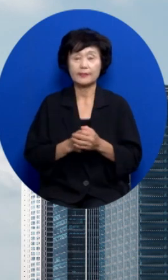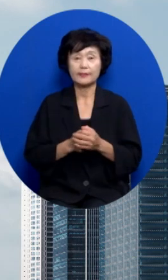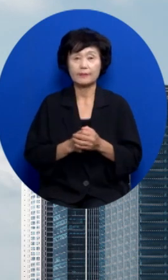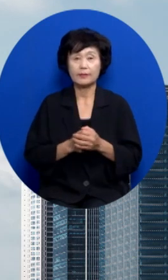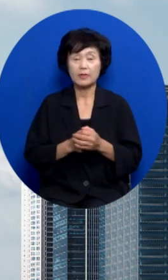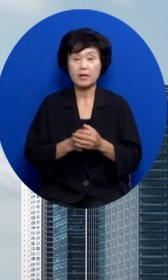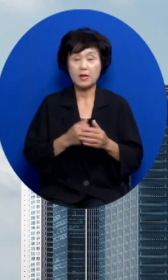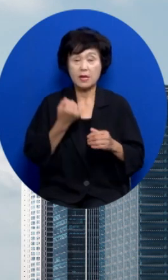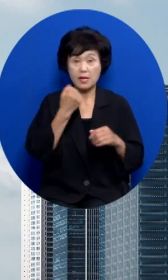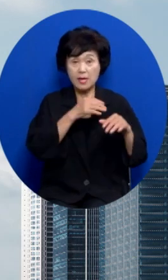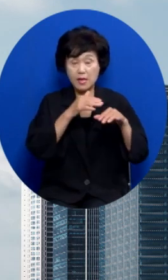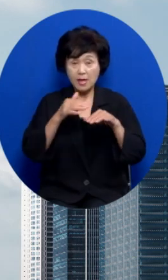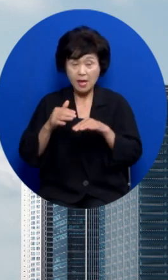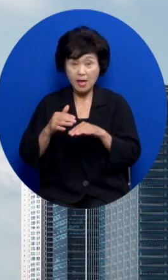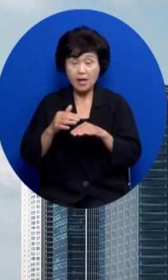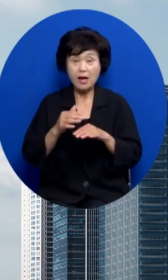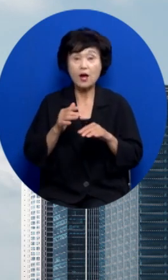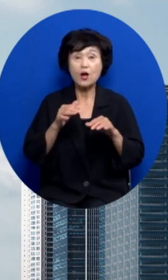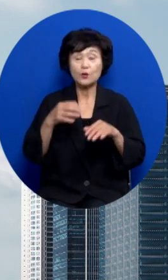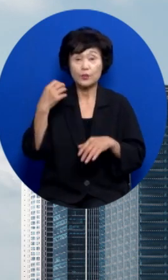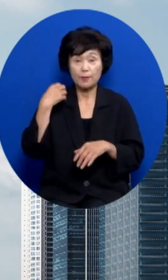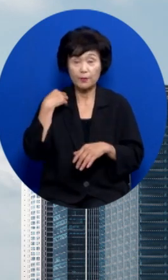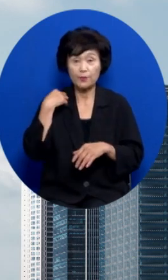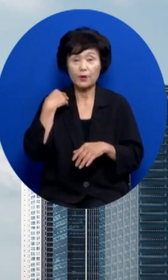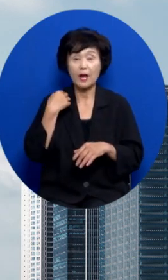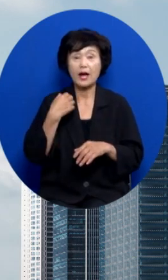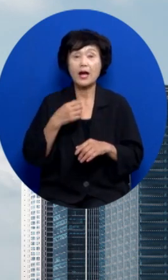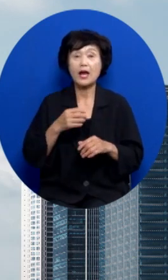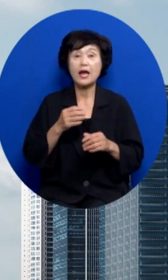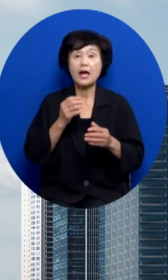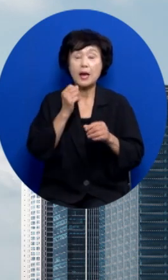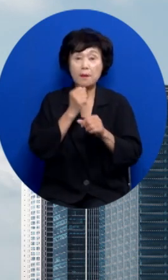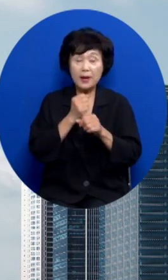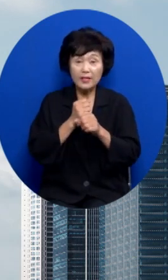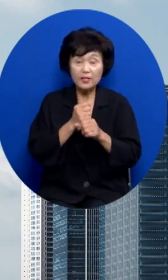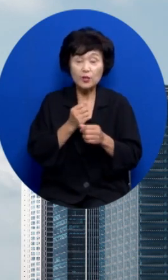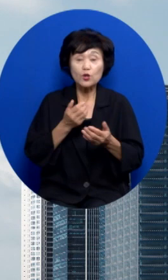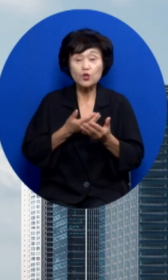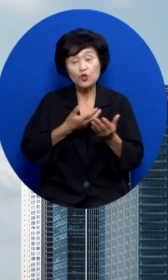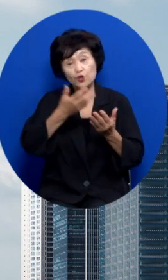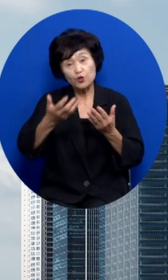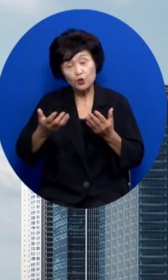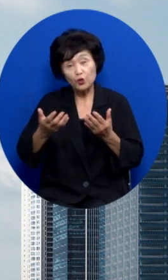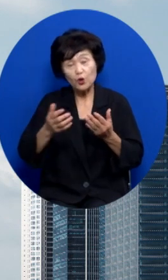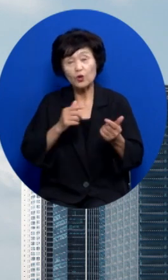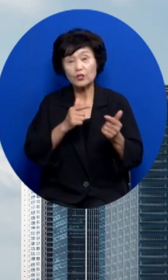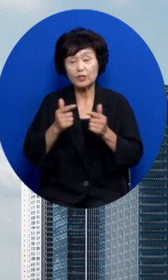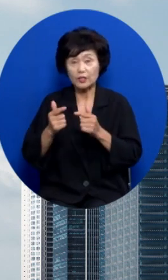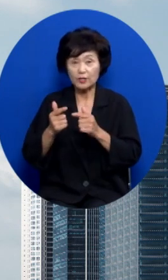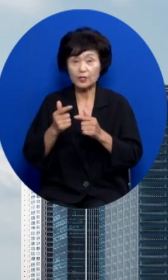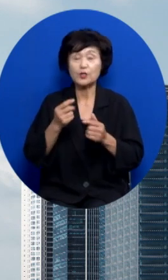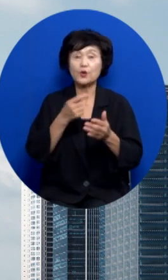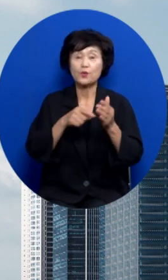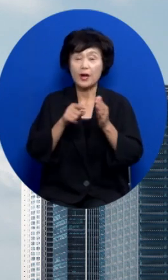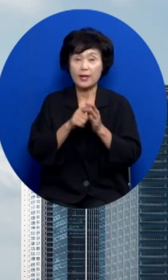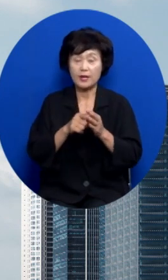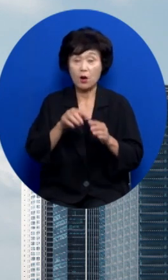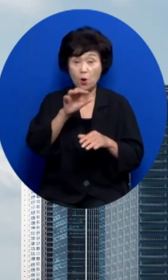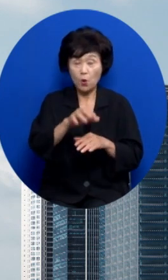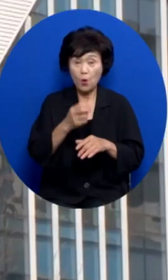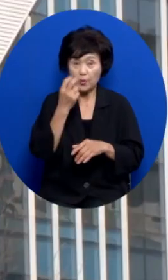해양수산부가 천일염 등 주요 수산물의 생산과 유통 실태 파악을 위해 주 2회 현장 점검을 실시합니다.